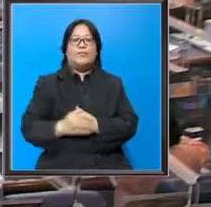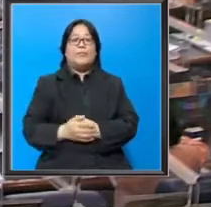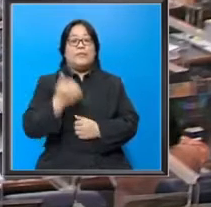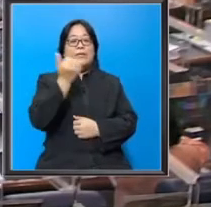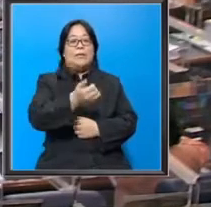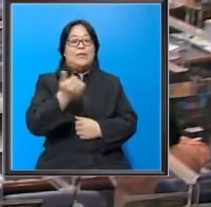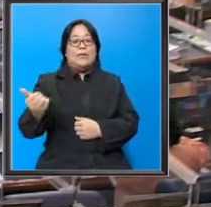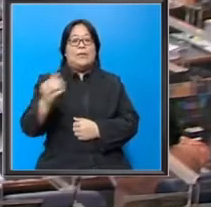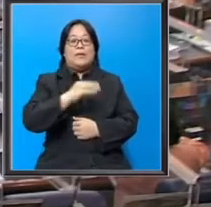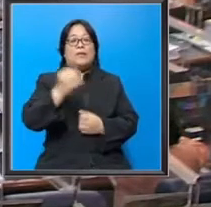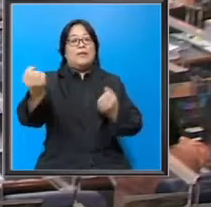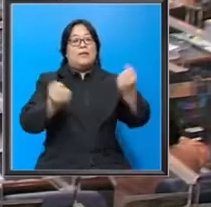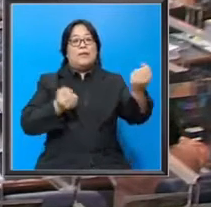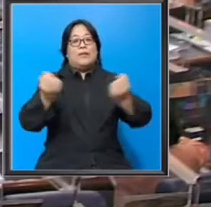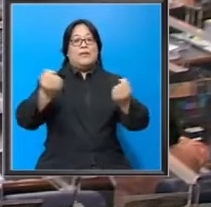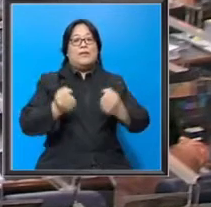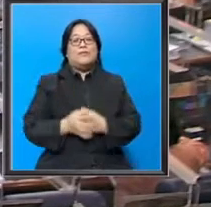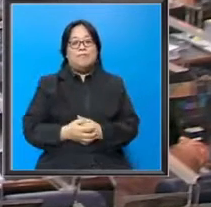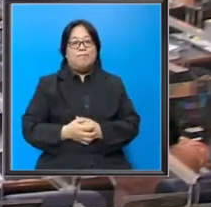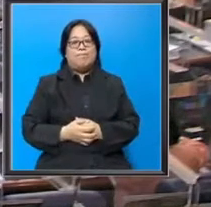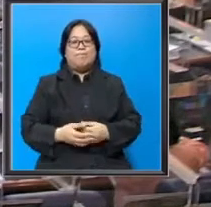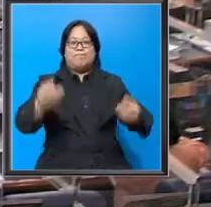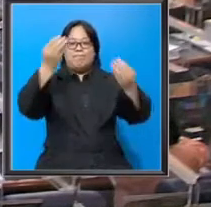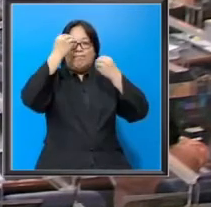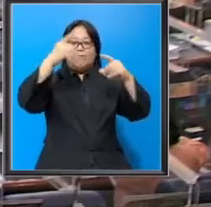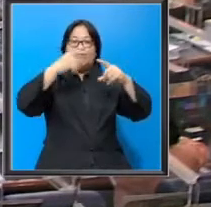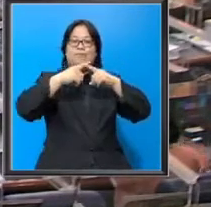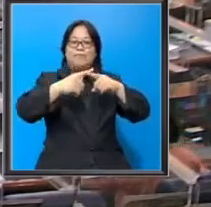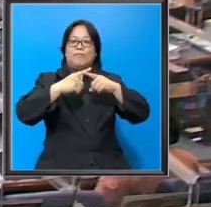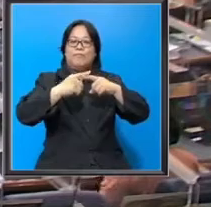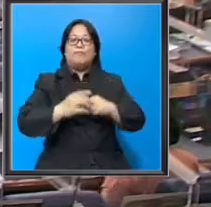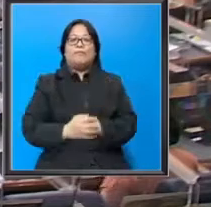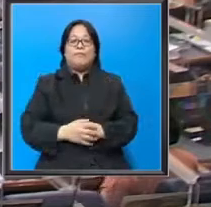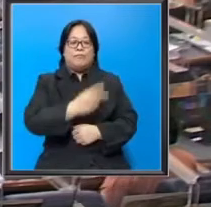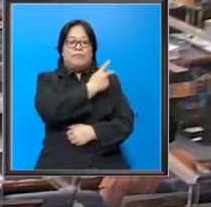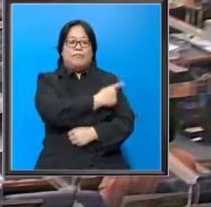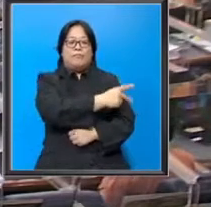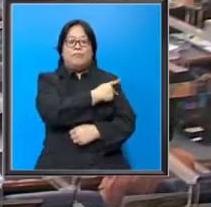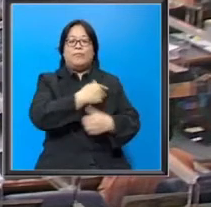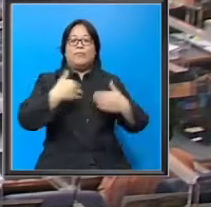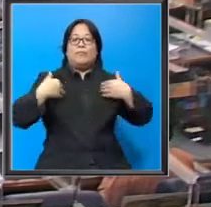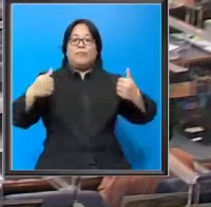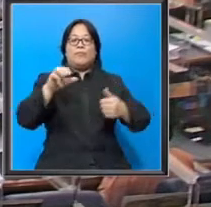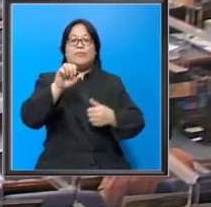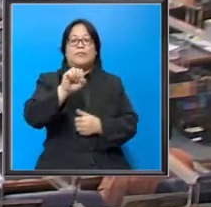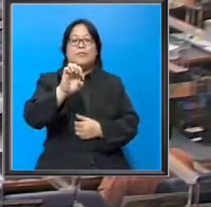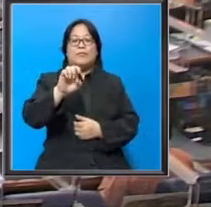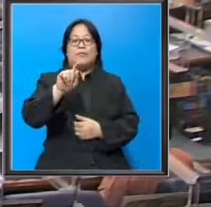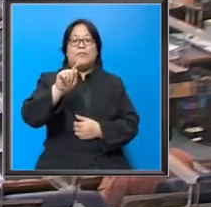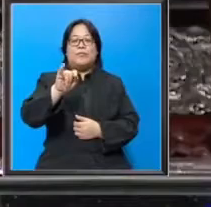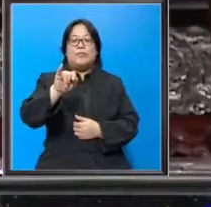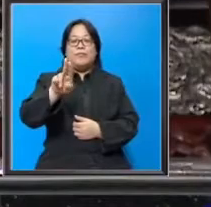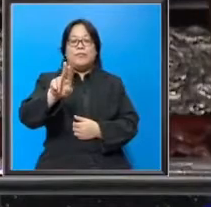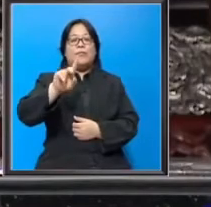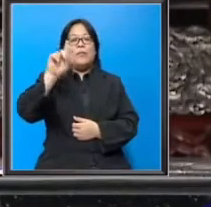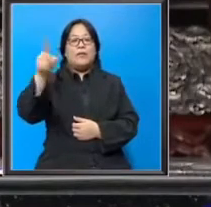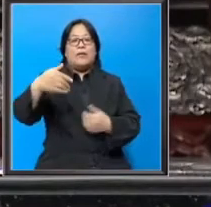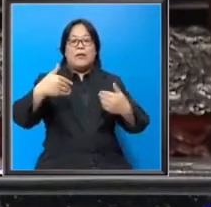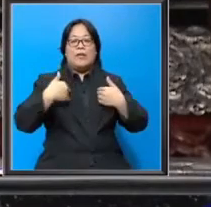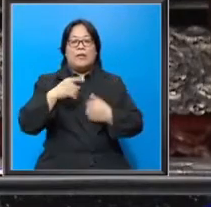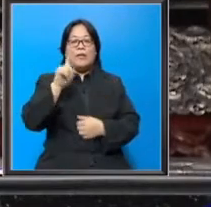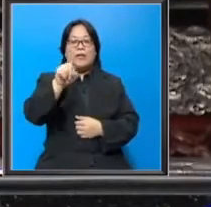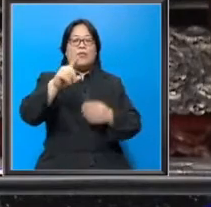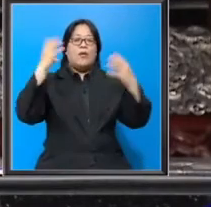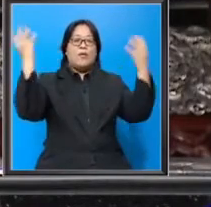peralatan dan kendaraan cuma Roman dewan klinik kesehatan di stiu setiap klenik hanya mempunyai